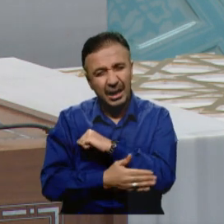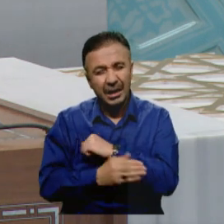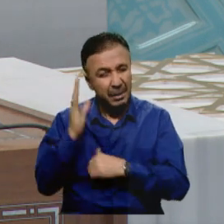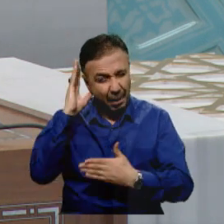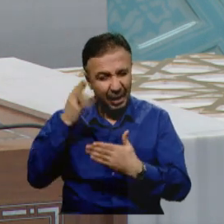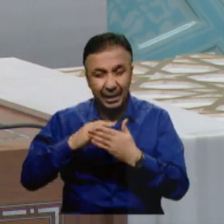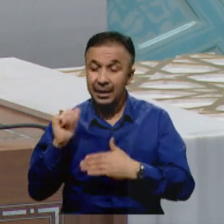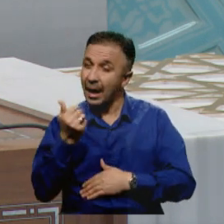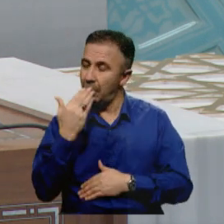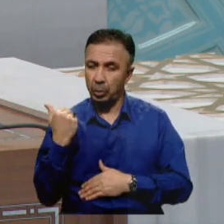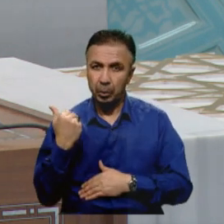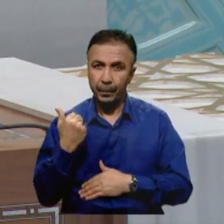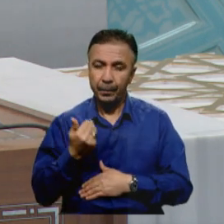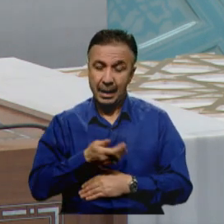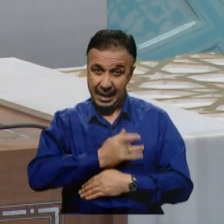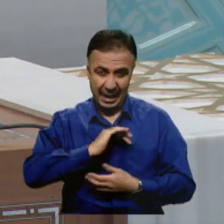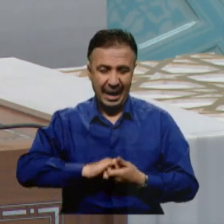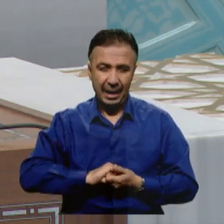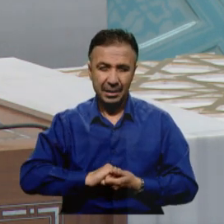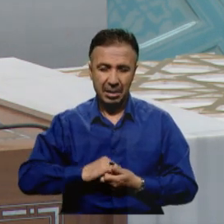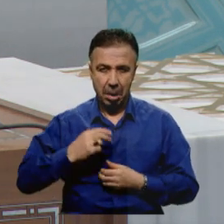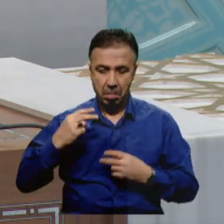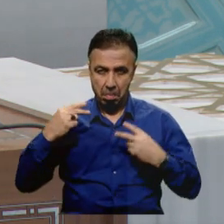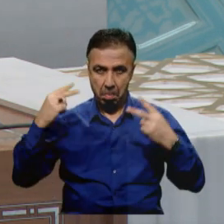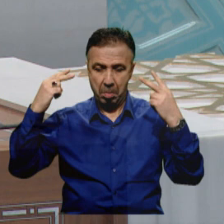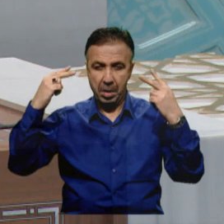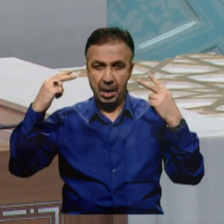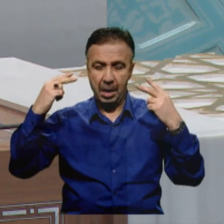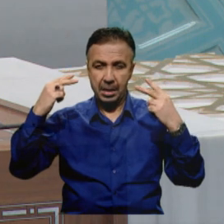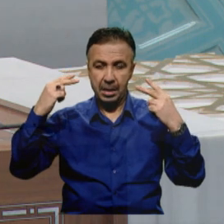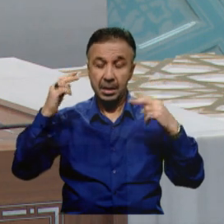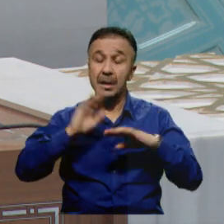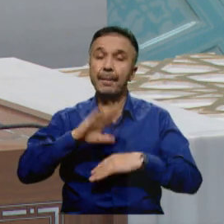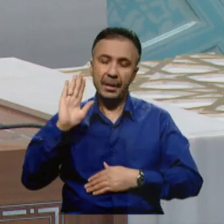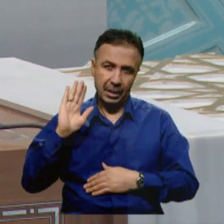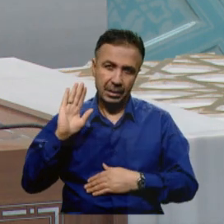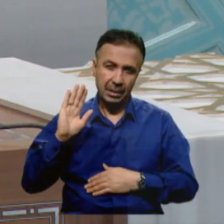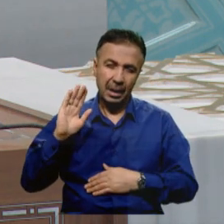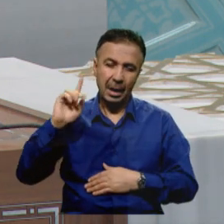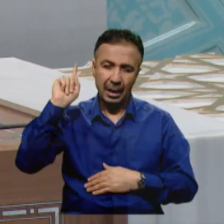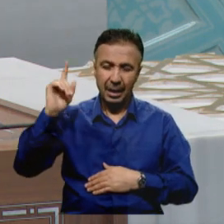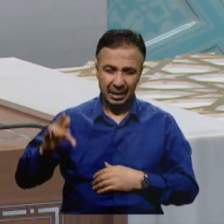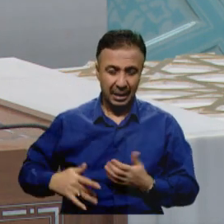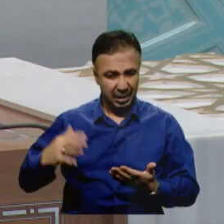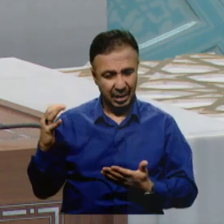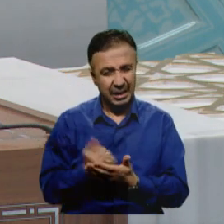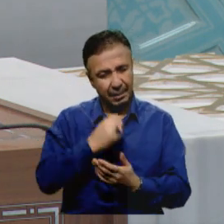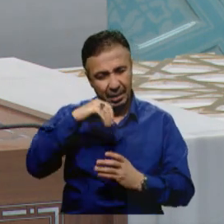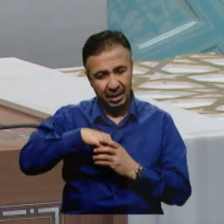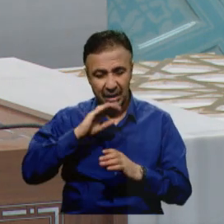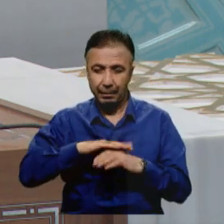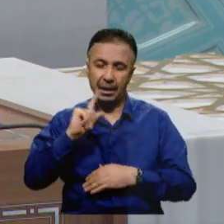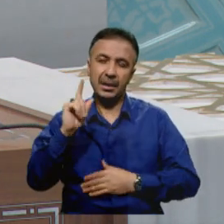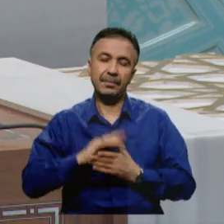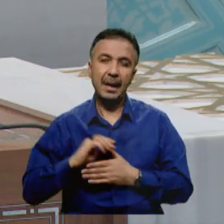budur. Yine riyayı terk etmek, Allah'a karşı niyetini düzgün yapmak, böyle çeşitli tanımlar var. Değerli